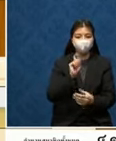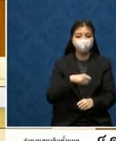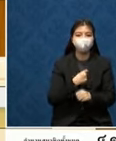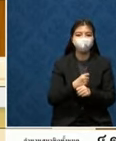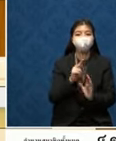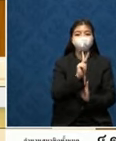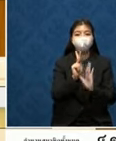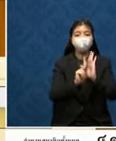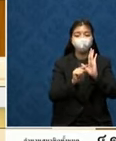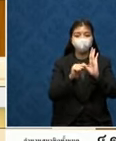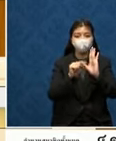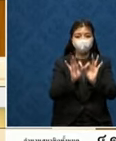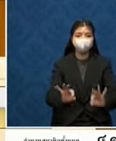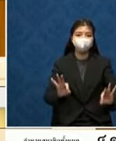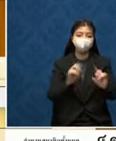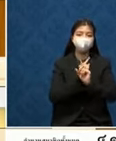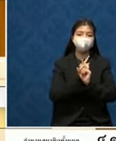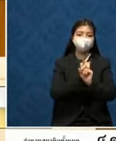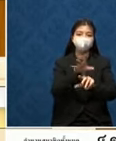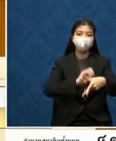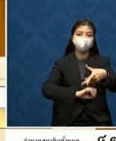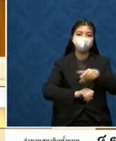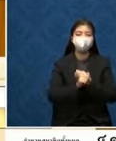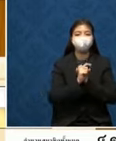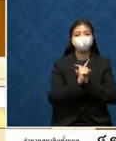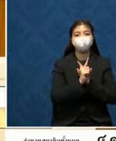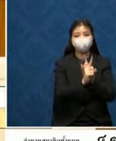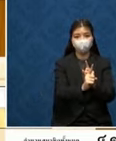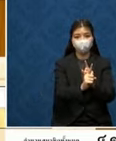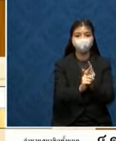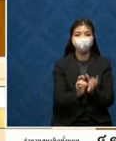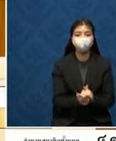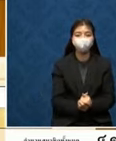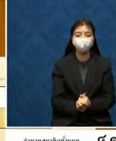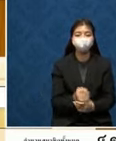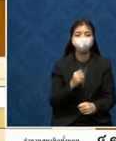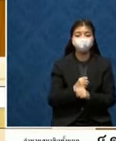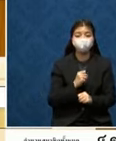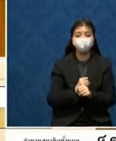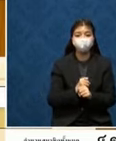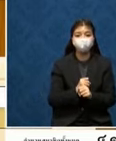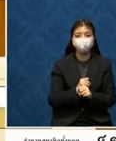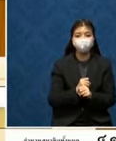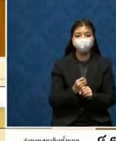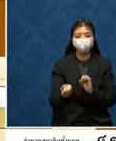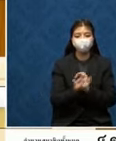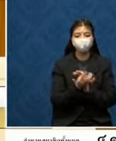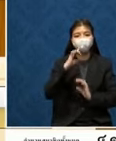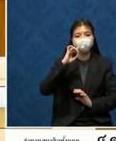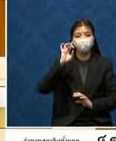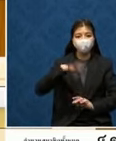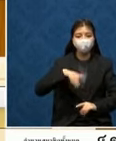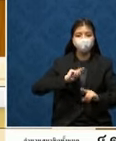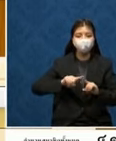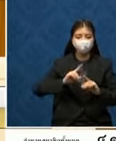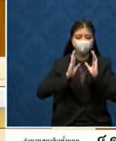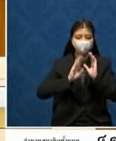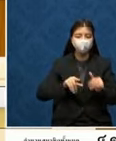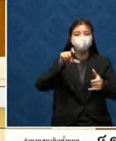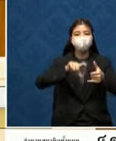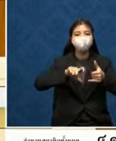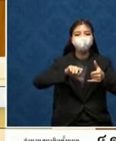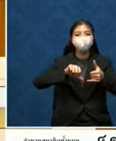กฎหมายแล้วควรจะประพฤตตนตามกฎหมายให้ดีที่สุดของเรานะเพื่อเราจะไม่ทำให้สหการมันรุนแรงเกิดขึ้นไอ้คนเลวก็ถูกกำจัด